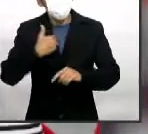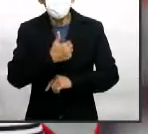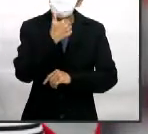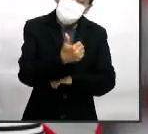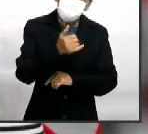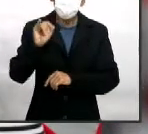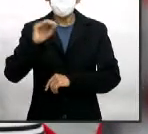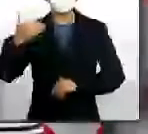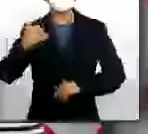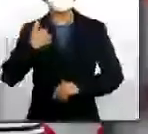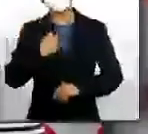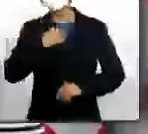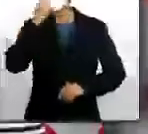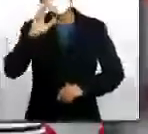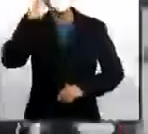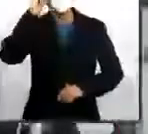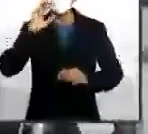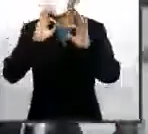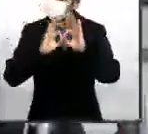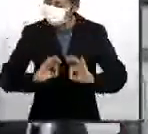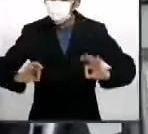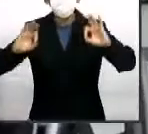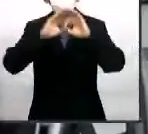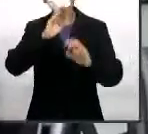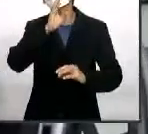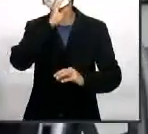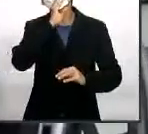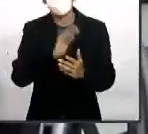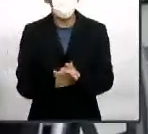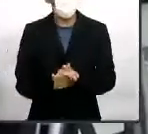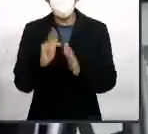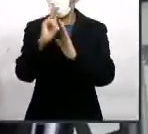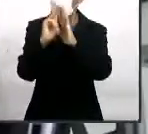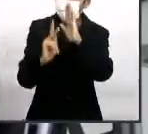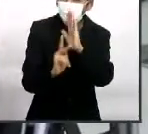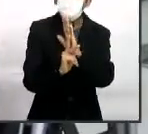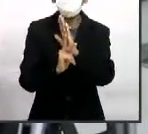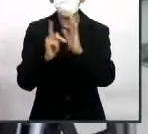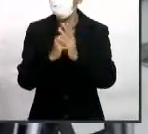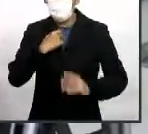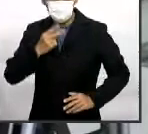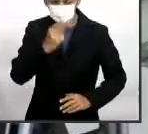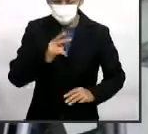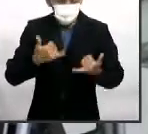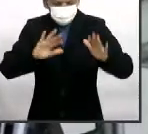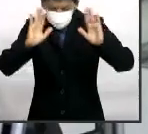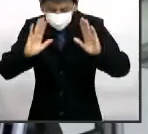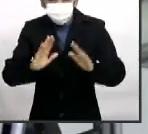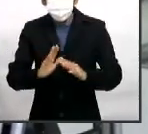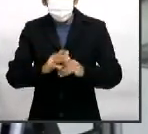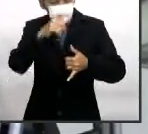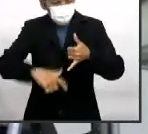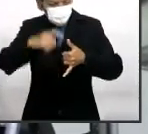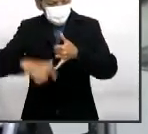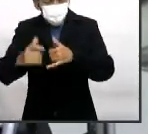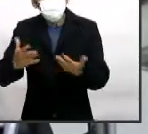ข้อดีแล้วก็ข้อเสียเพราะฉะนั้นมันอยู่ที่ผู้ปกครองมากกว่าวันนี้ถ้าจะบอกว่าโอ้ยกฎหมายจะต้องไปควบคุมไม่ให้เด็กเล่นเด็กต่ำกว่าอ